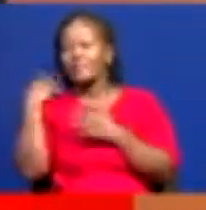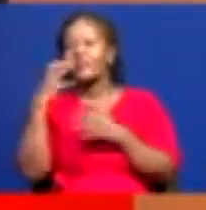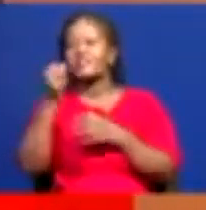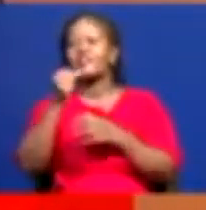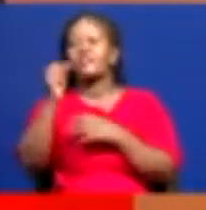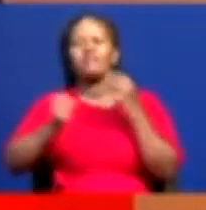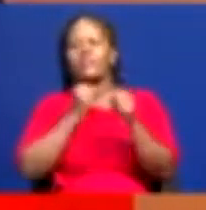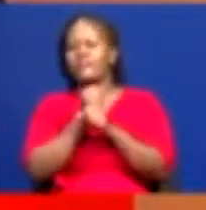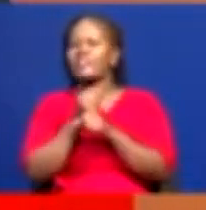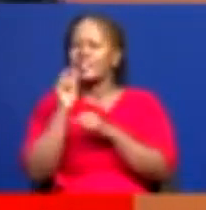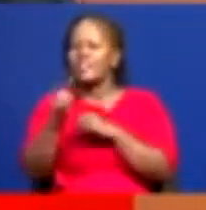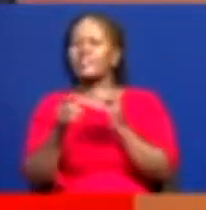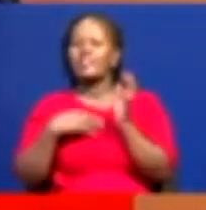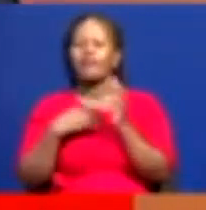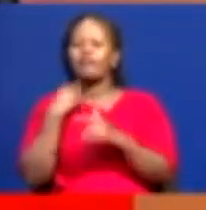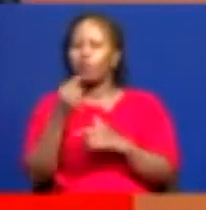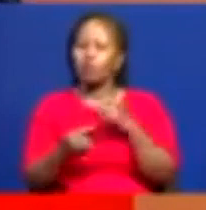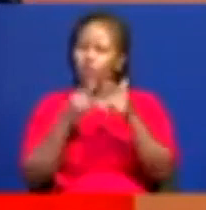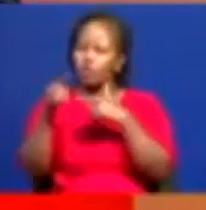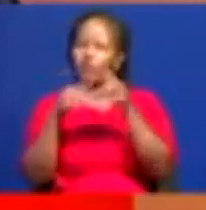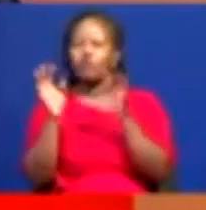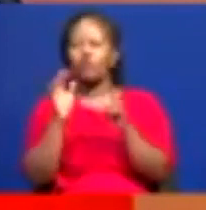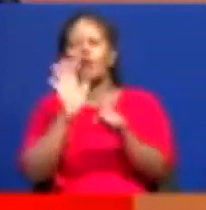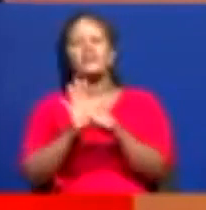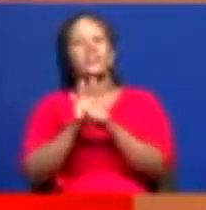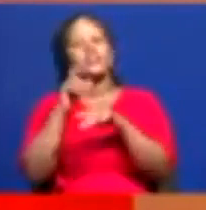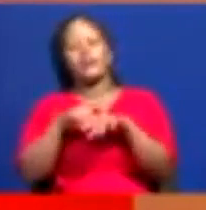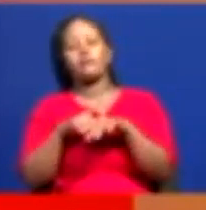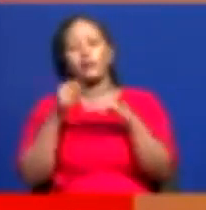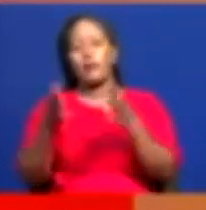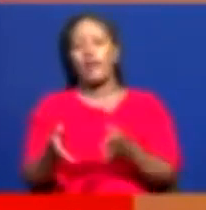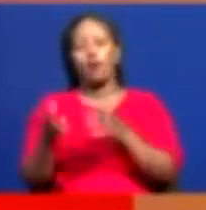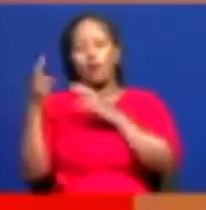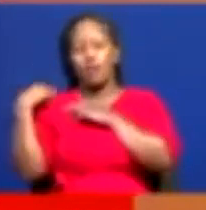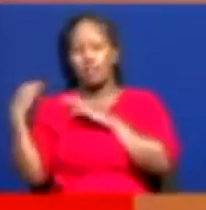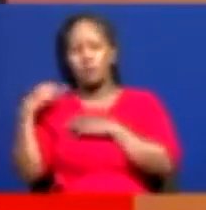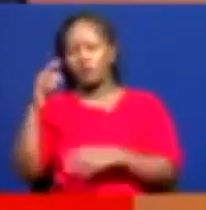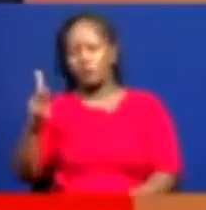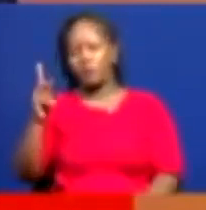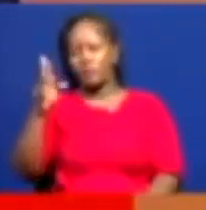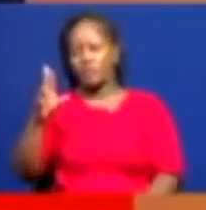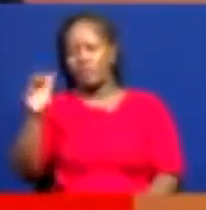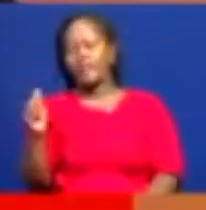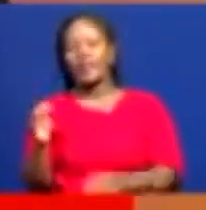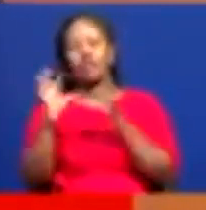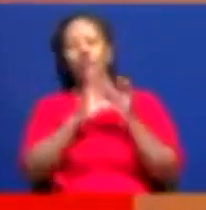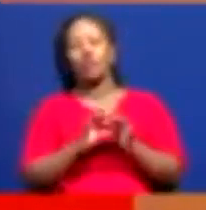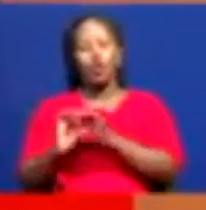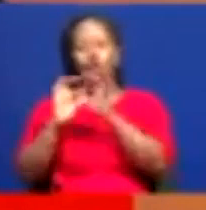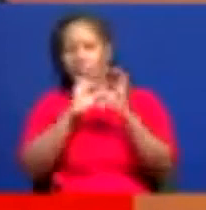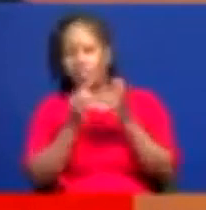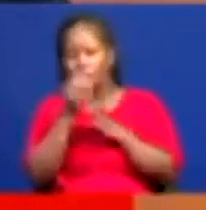mjadala ambao umeendelea kwa miaka mingi. Kutokea hapo sasa ilikuwa ni KRA ipeane zile HS codes za kucoordinate, kwa maana ile inatozwa